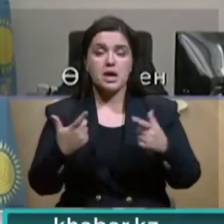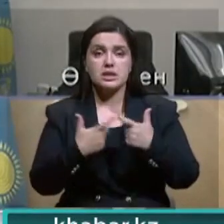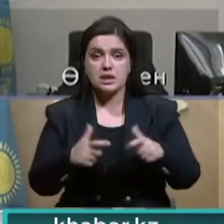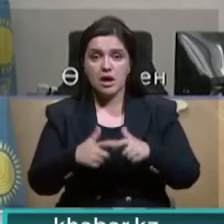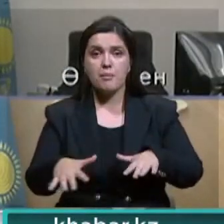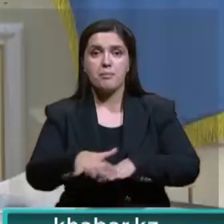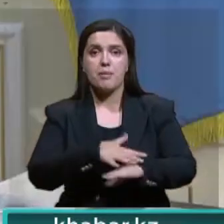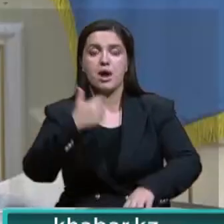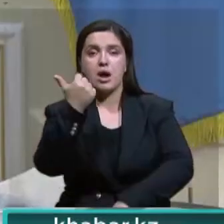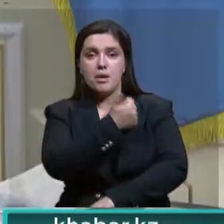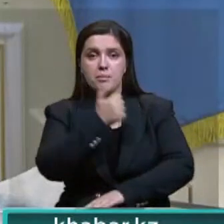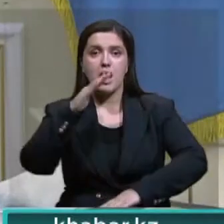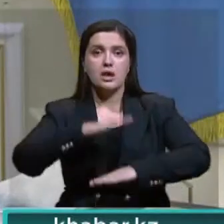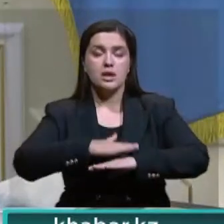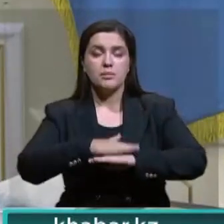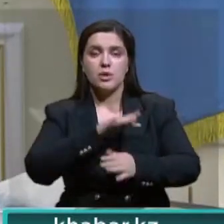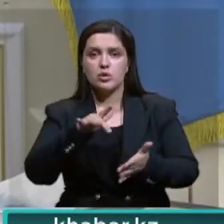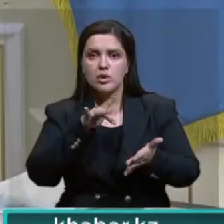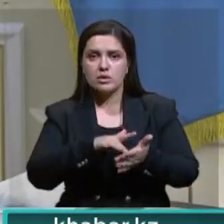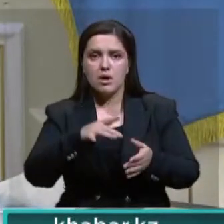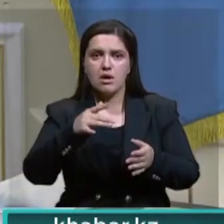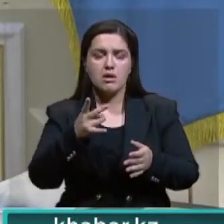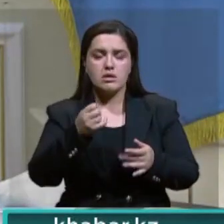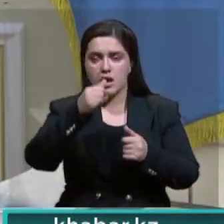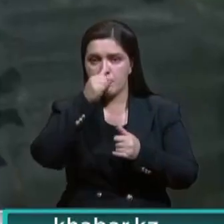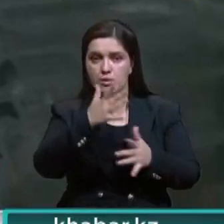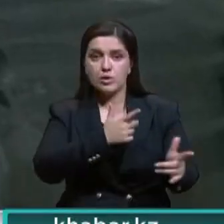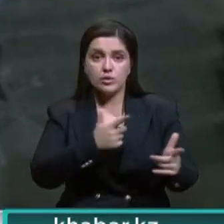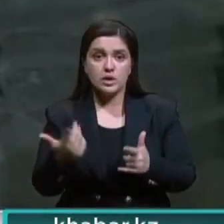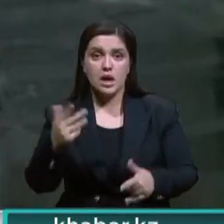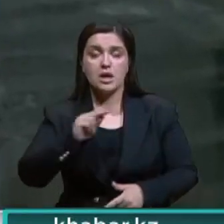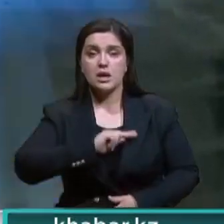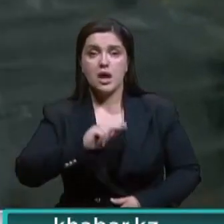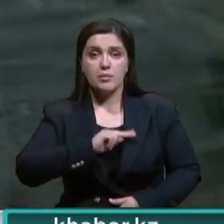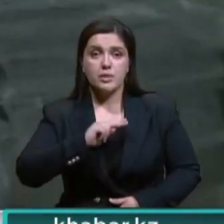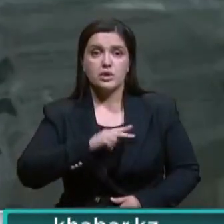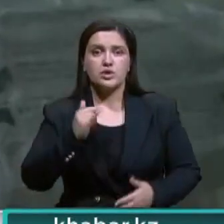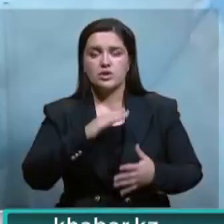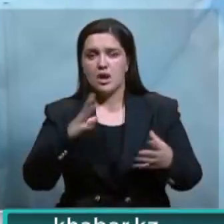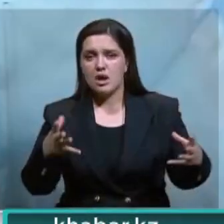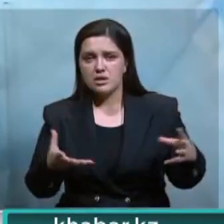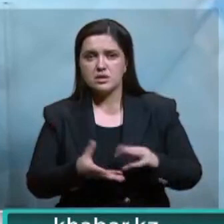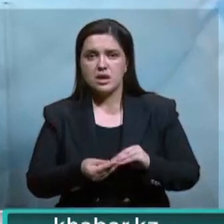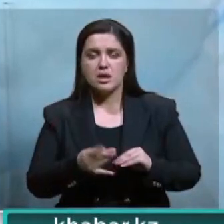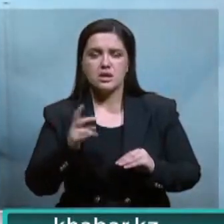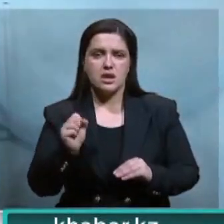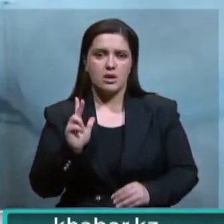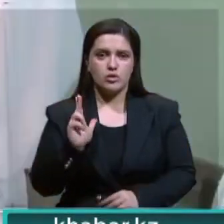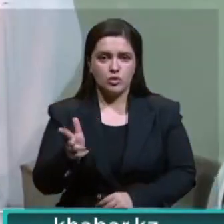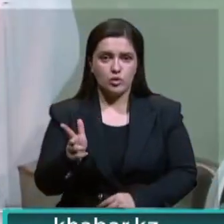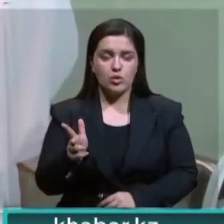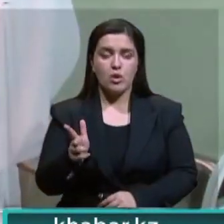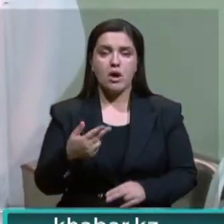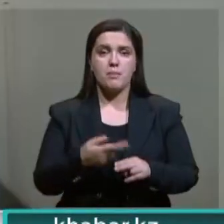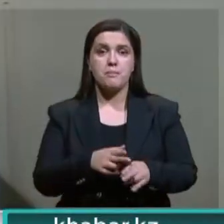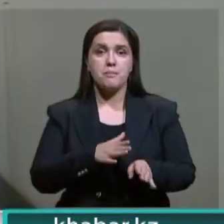массовую иммунизацию, акимы регионов сдать не смогут, отметил Токаев. Их работу сейчас он оценил в лучшем случае на тройку. В